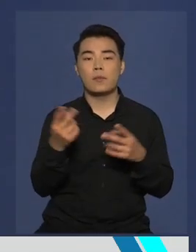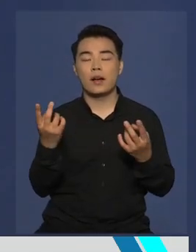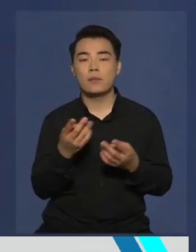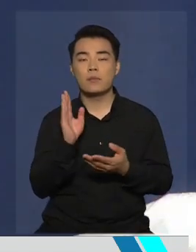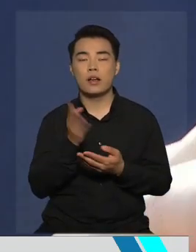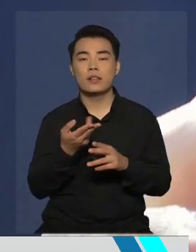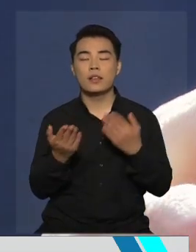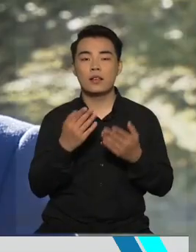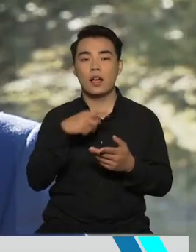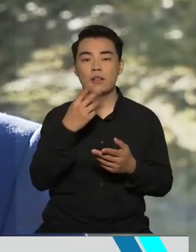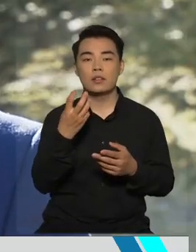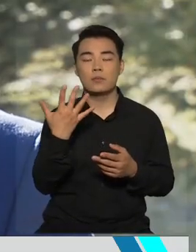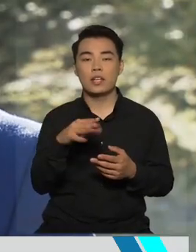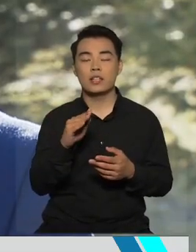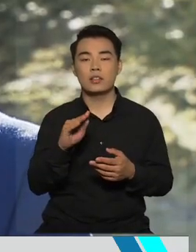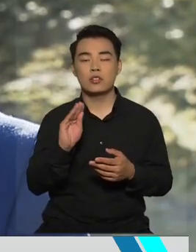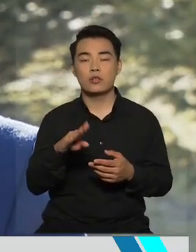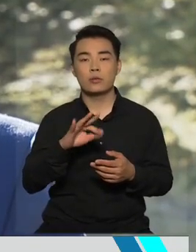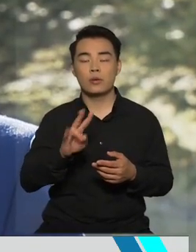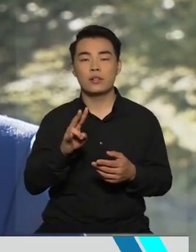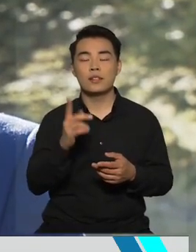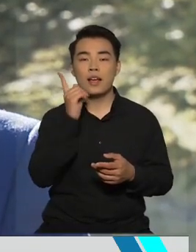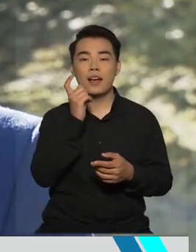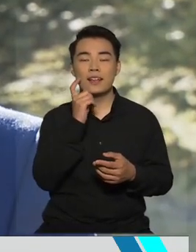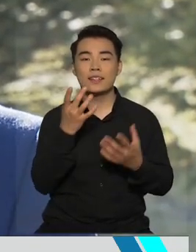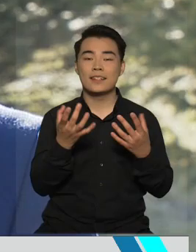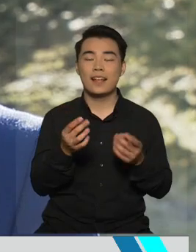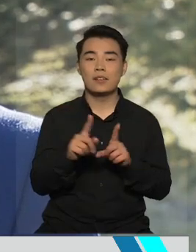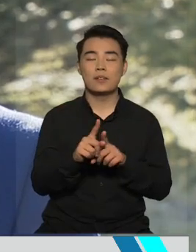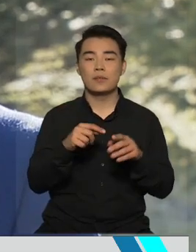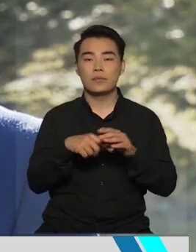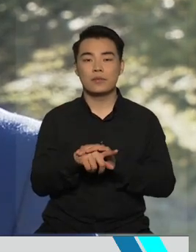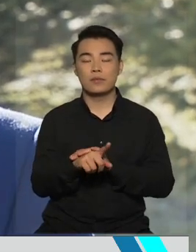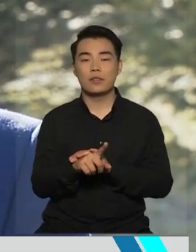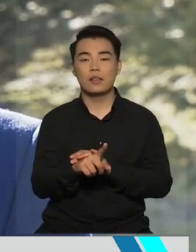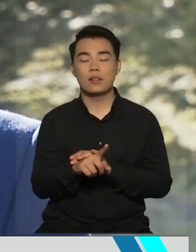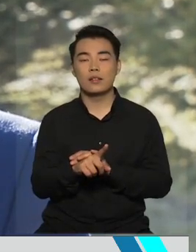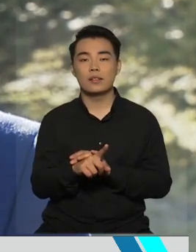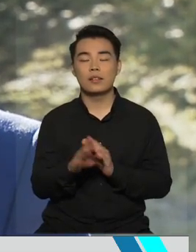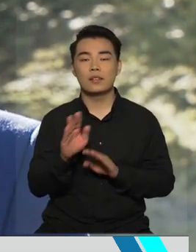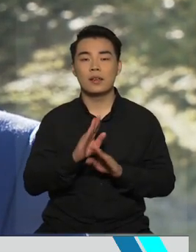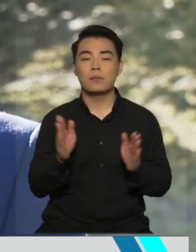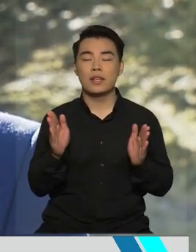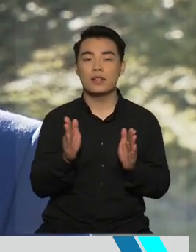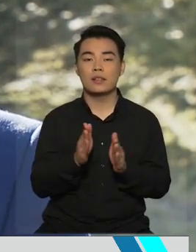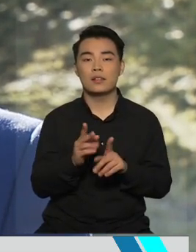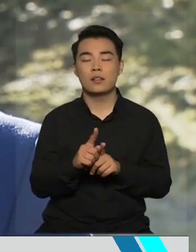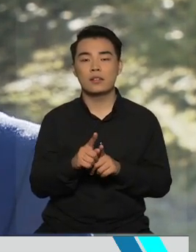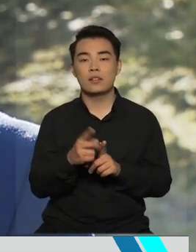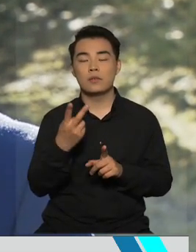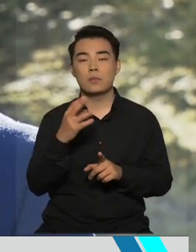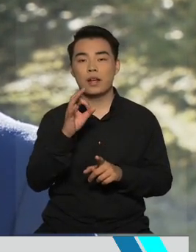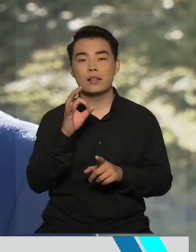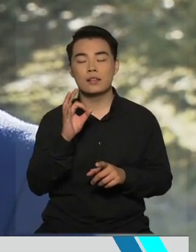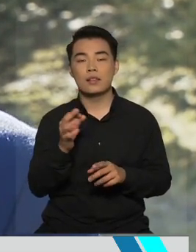говорим, что 350 тысяч тонн сахара сырца, из них не менее около только